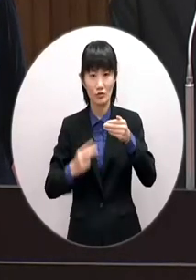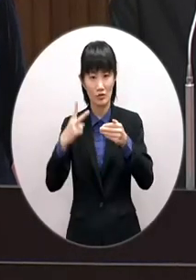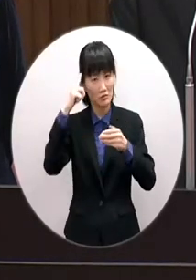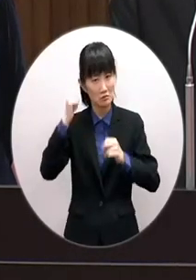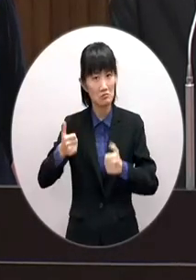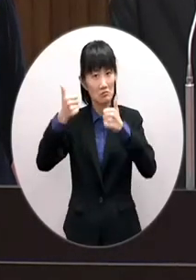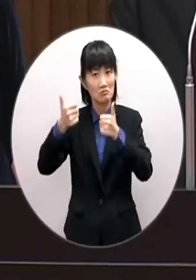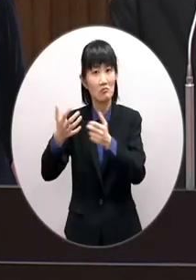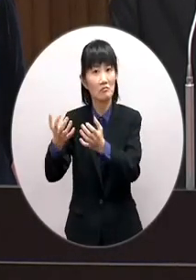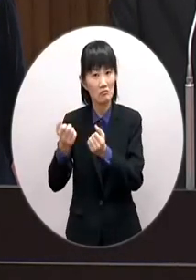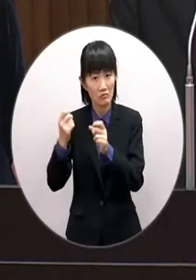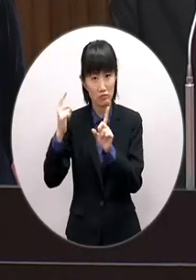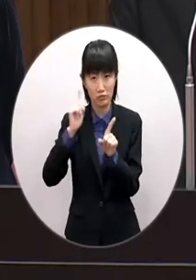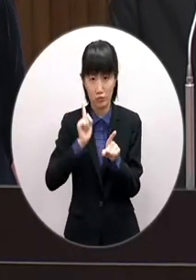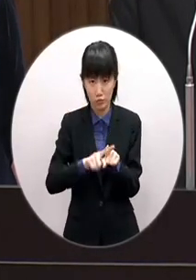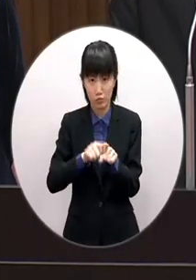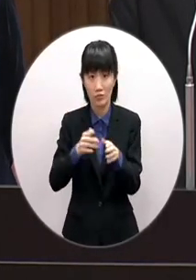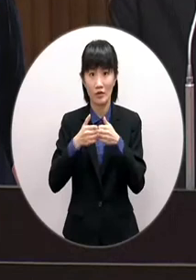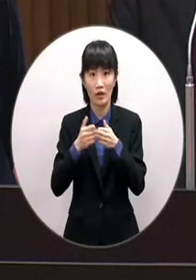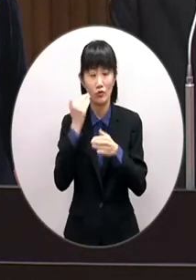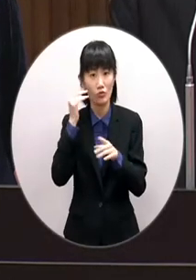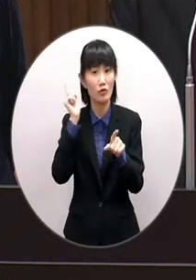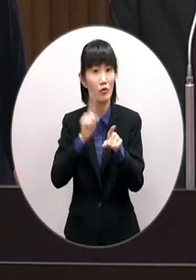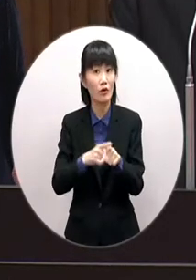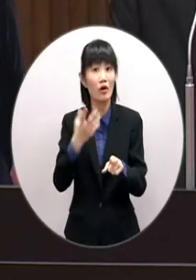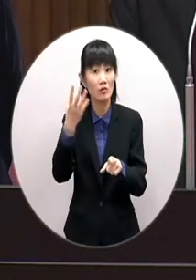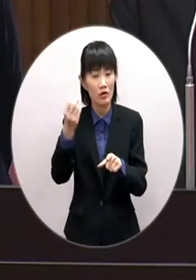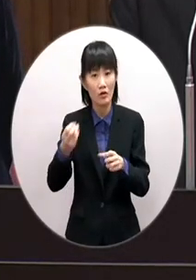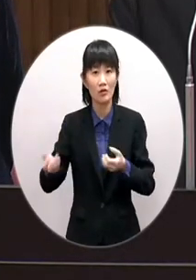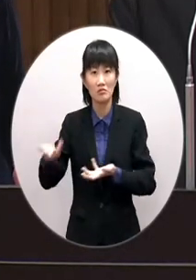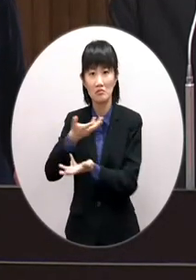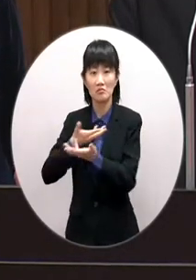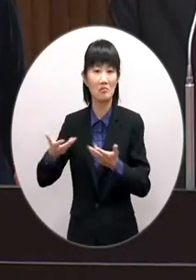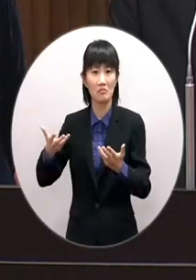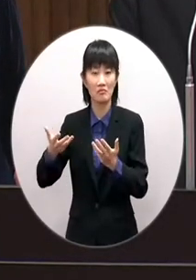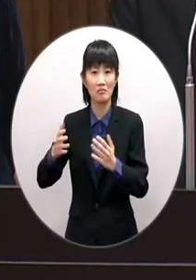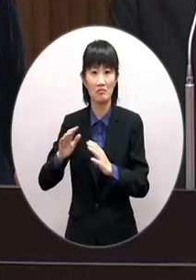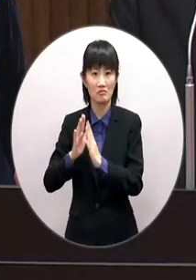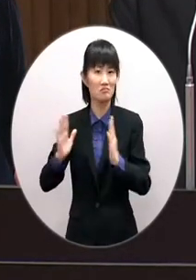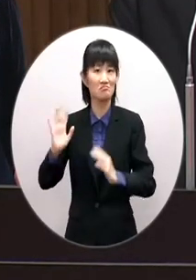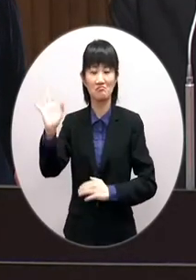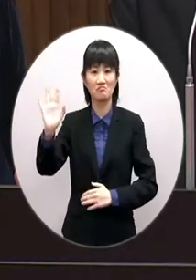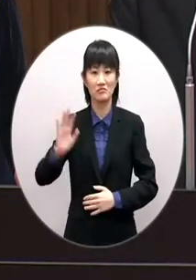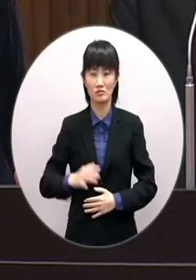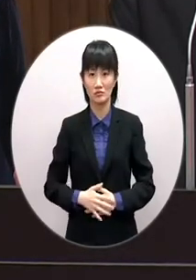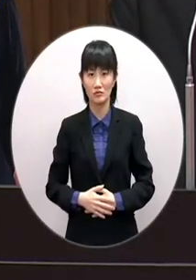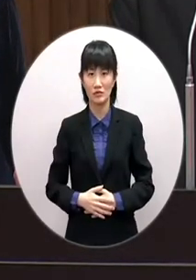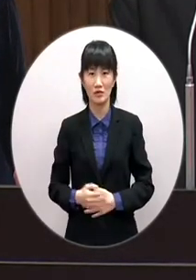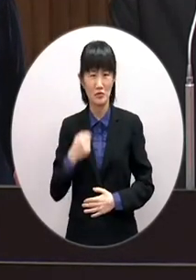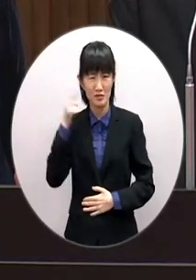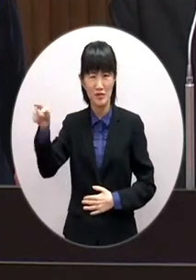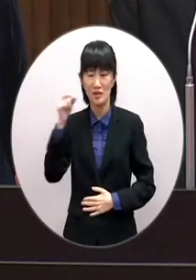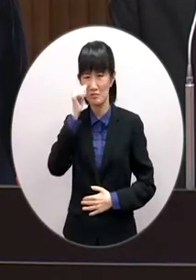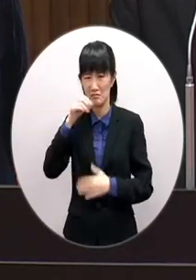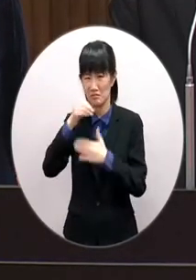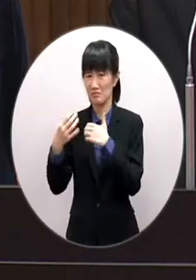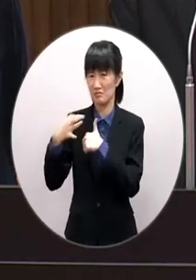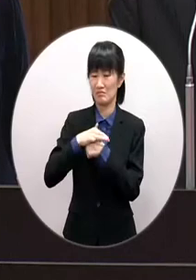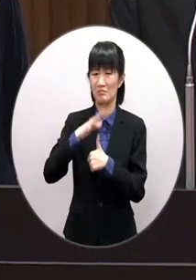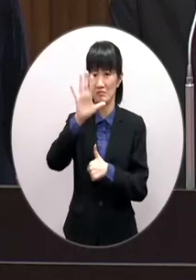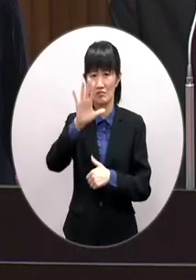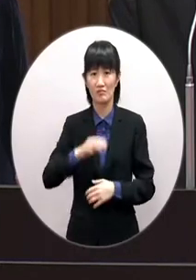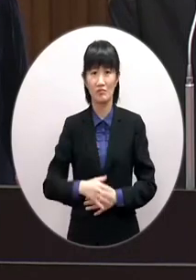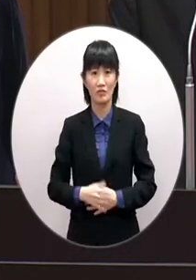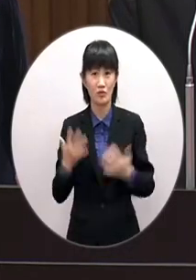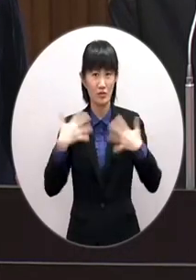就没有办法进行正常的交流啊。我觉得是他们设条件啊，问题不在我们呐， 啊。现在是这样子的